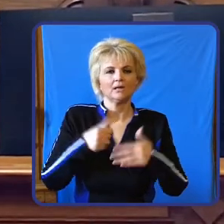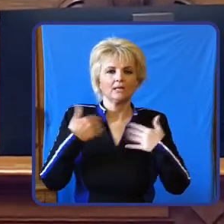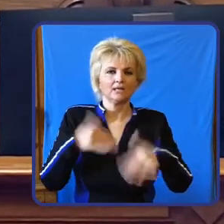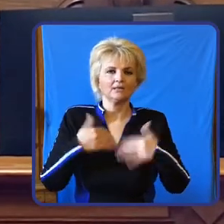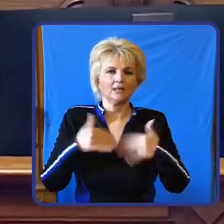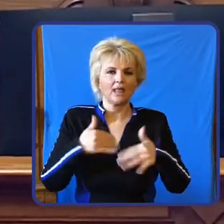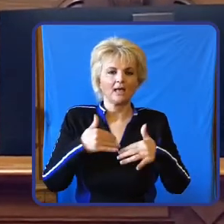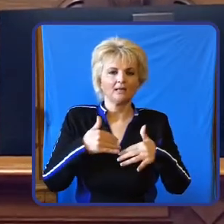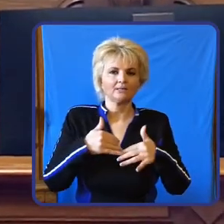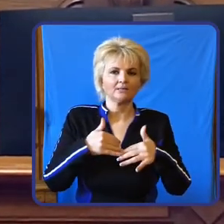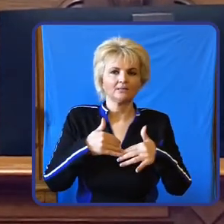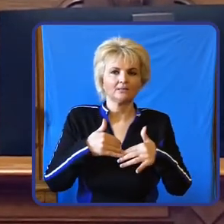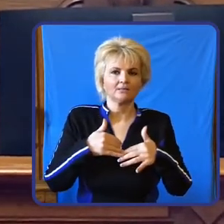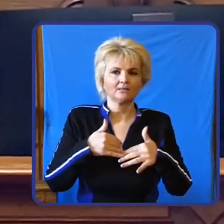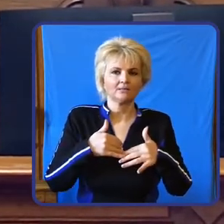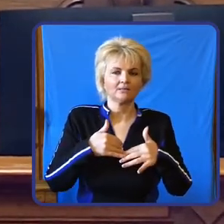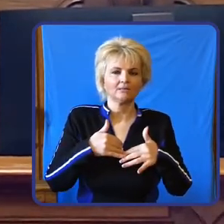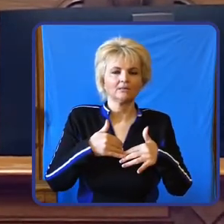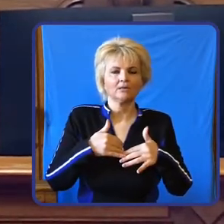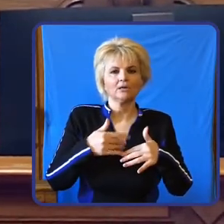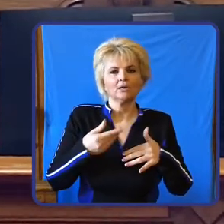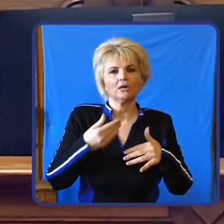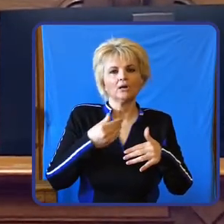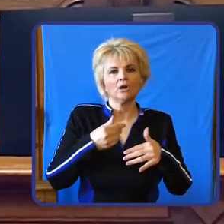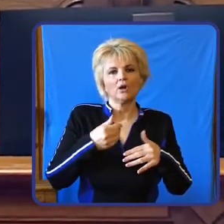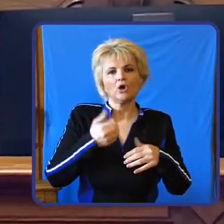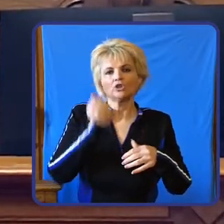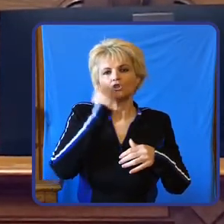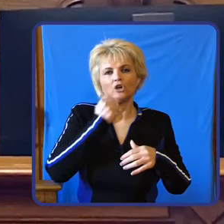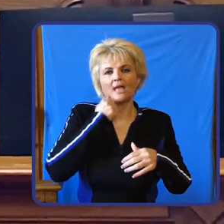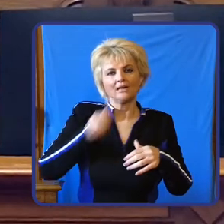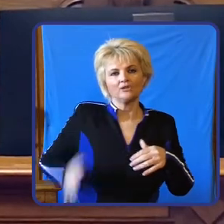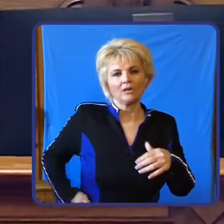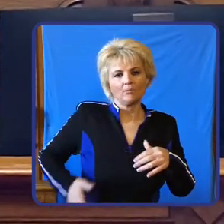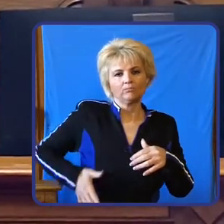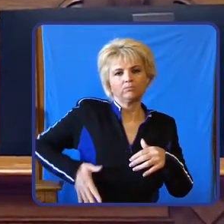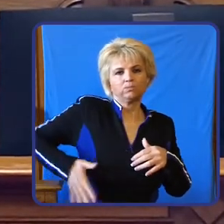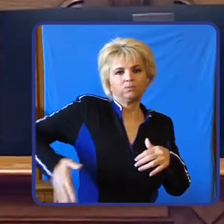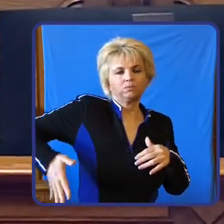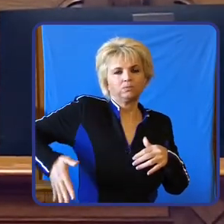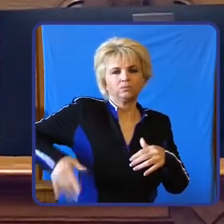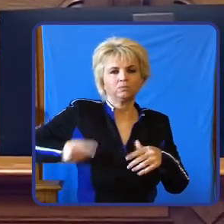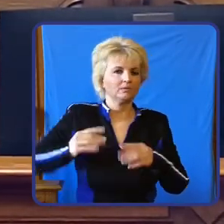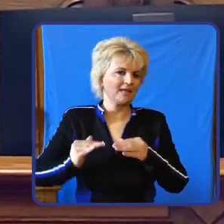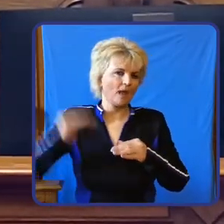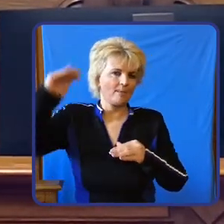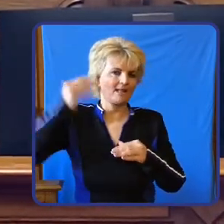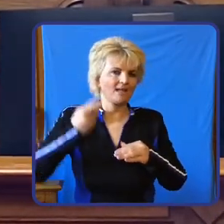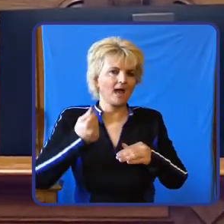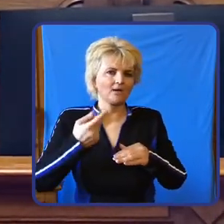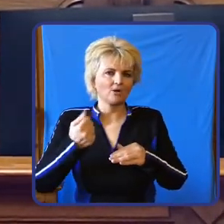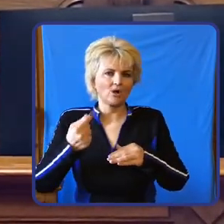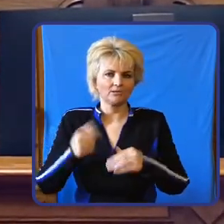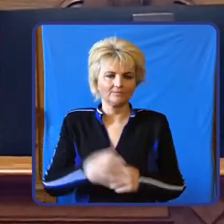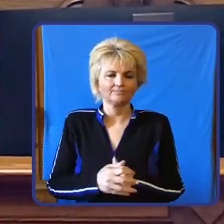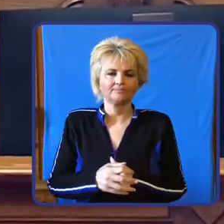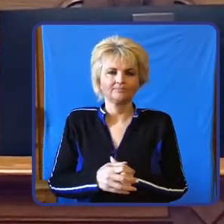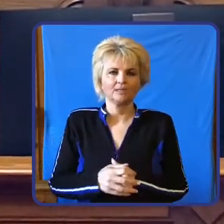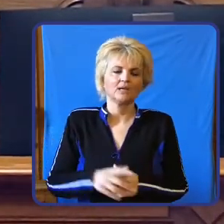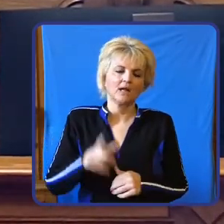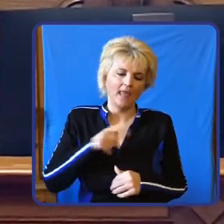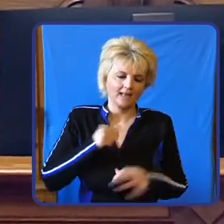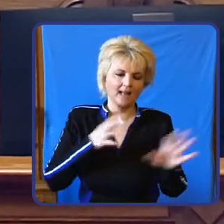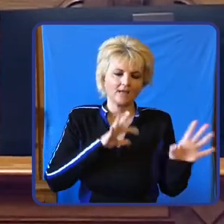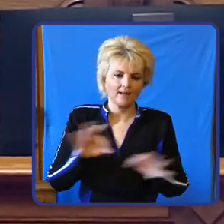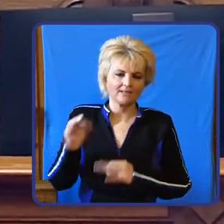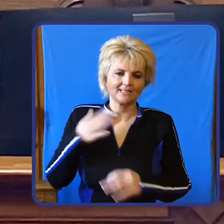saját zsebükret már rögtön fontosabbnak érzik, mint az állami közös költségvetést, és hirtelen ott emelkedések lesznek. Ilyenre nyilván lelkileg fel vagyunk